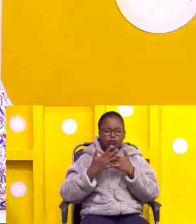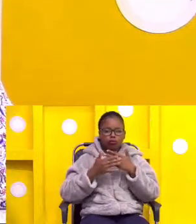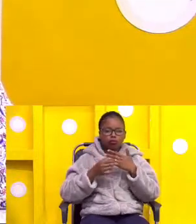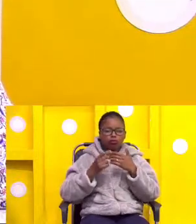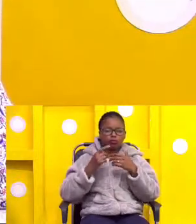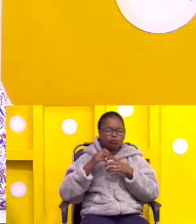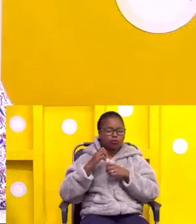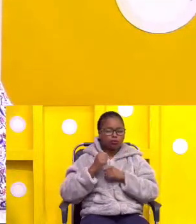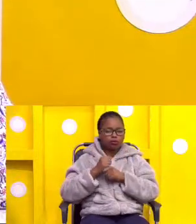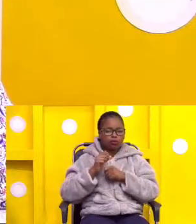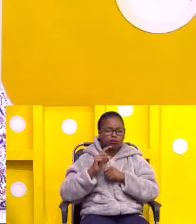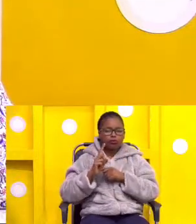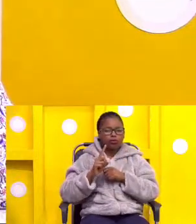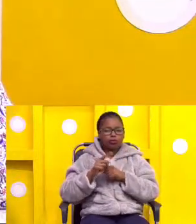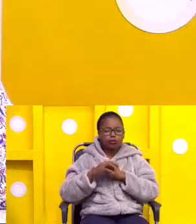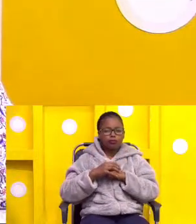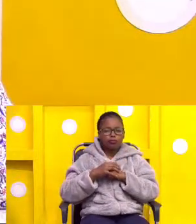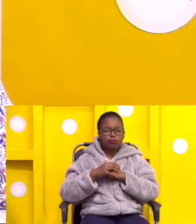hoka